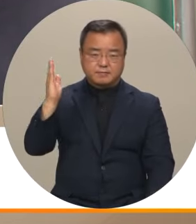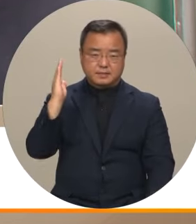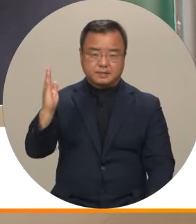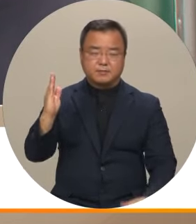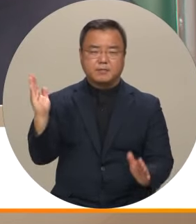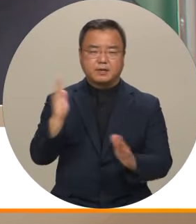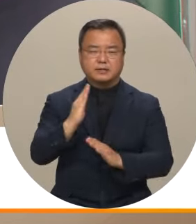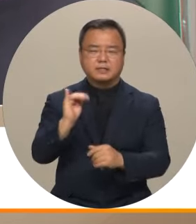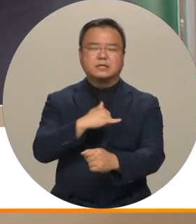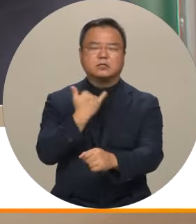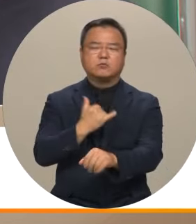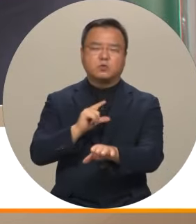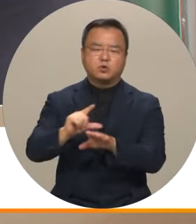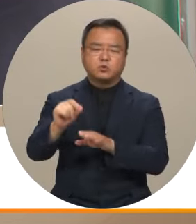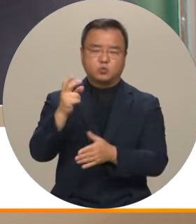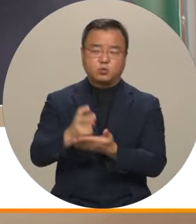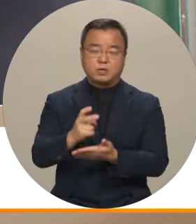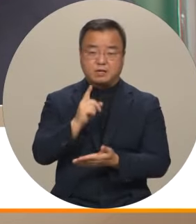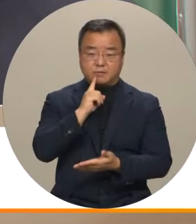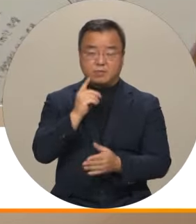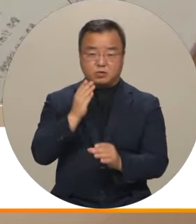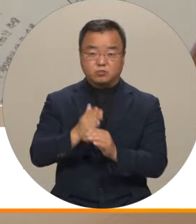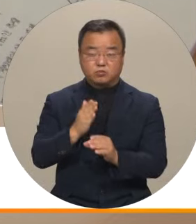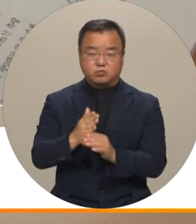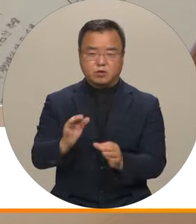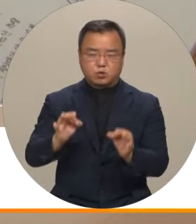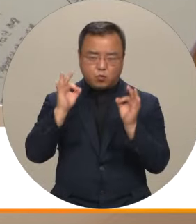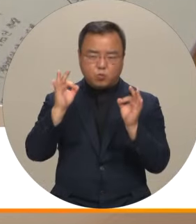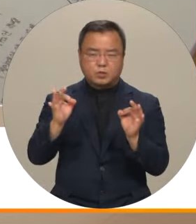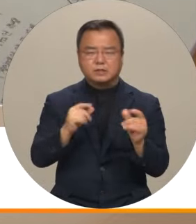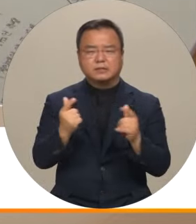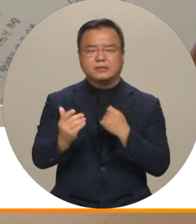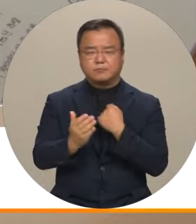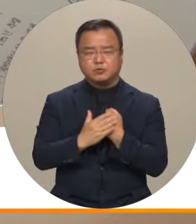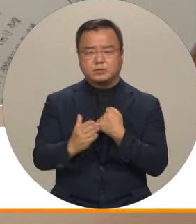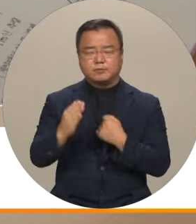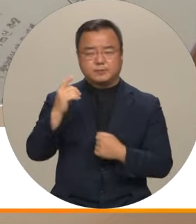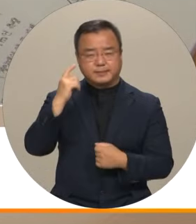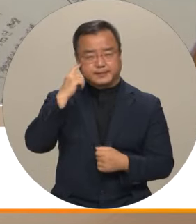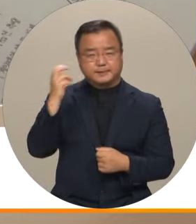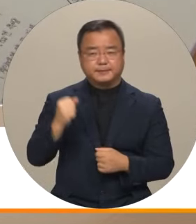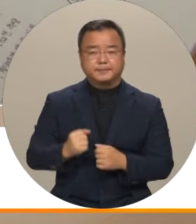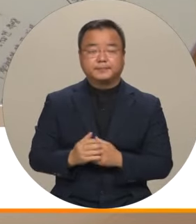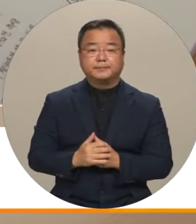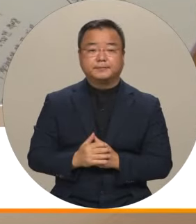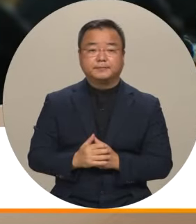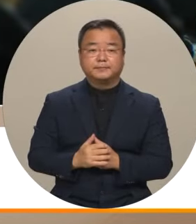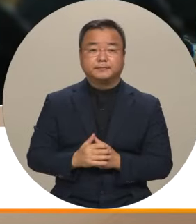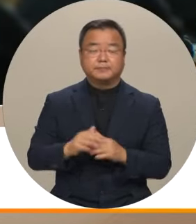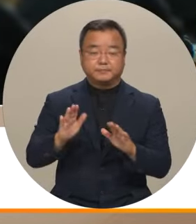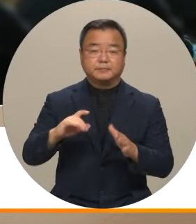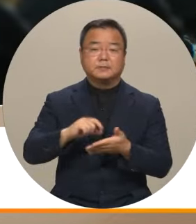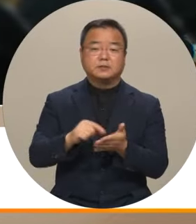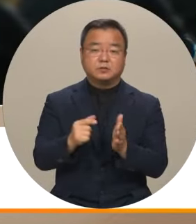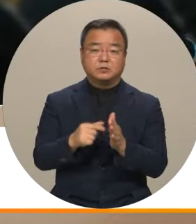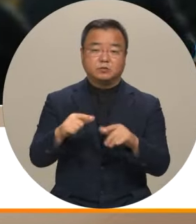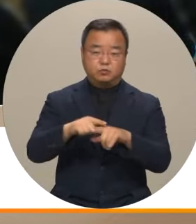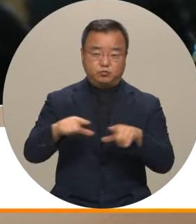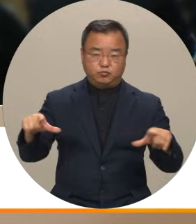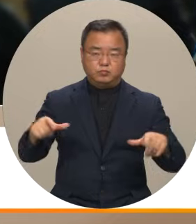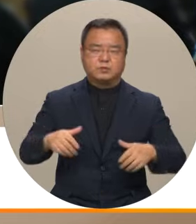학생 인권 조례로 상징되는 그런 노력 들 있다고 생각합니다 이제는 적절히 균형을 이뤄야 될 때라고